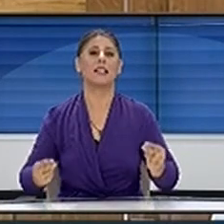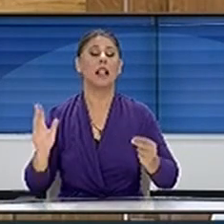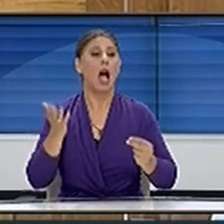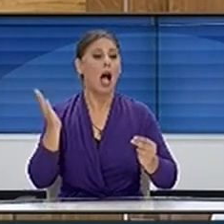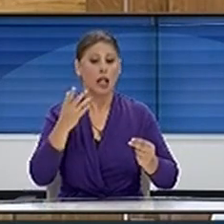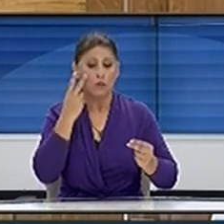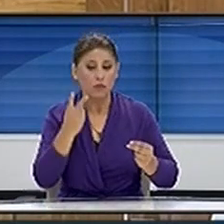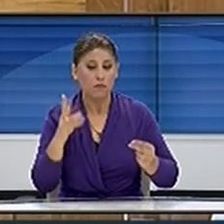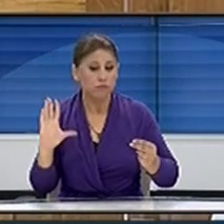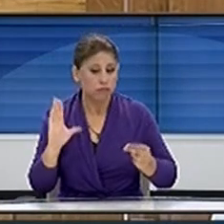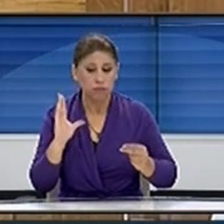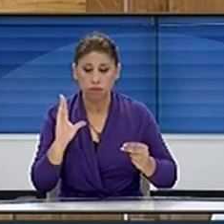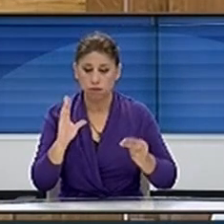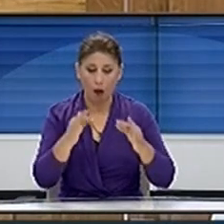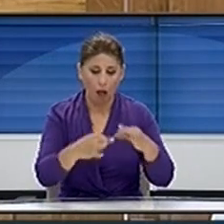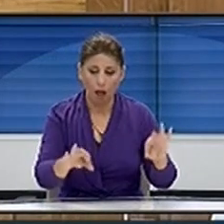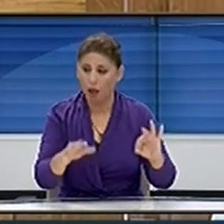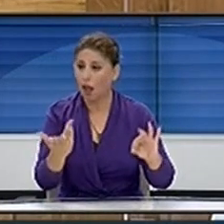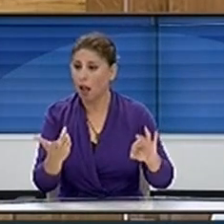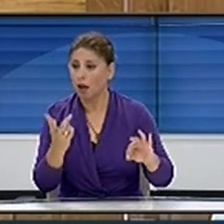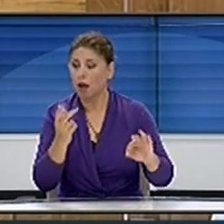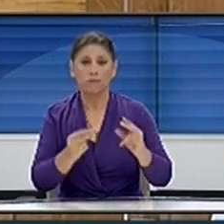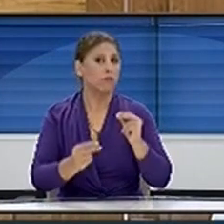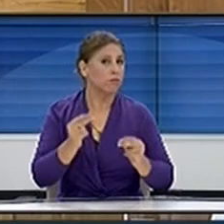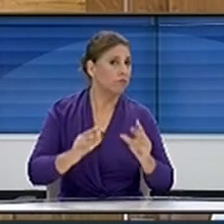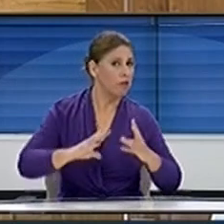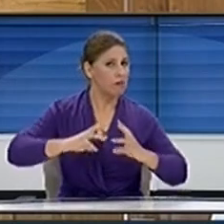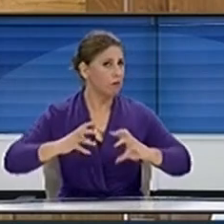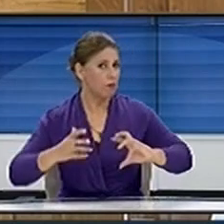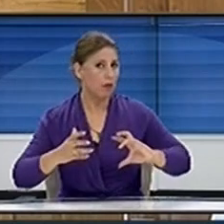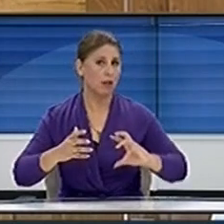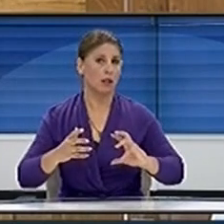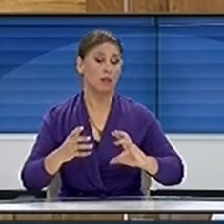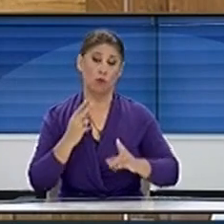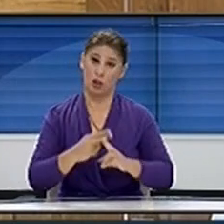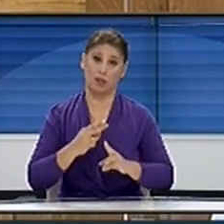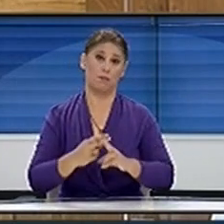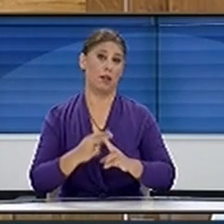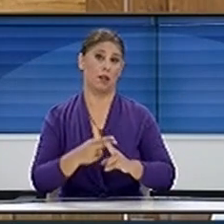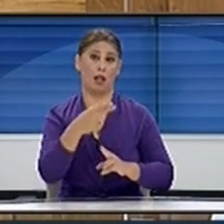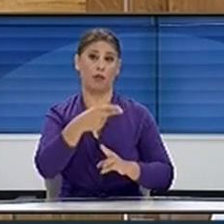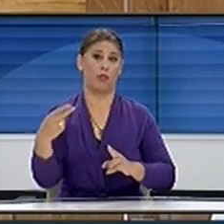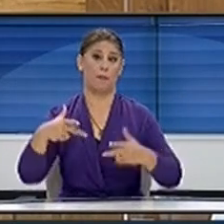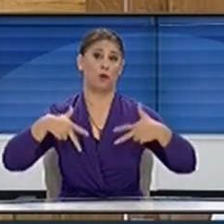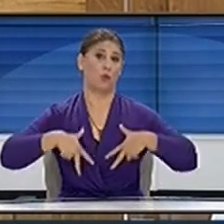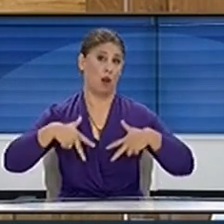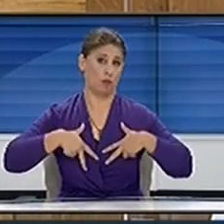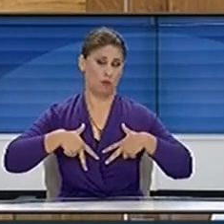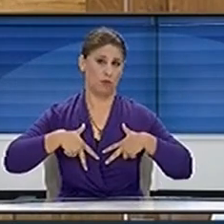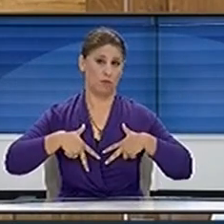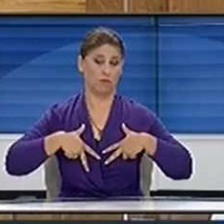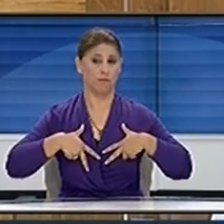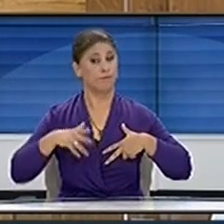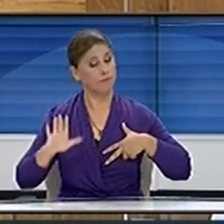όποια κενά εντοπίζονται ακόμα σε κρίσιμες λειτουργίες των κρατικών μας δομών. Παίρνω το λόγο με την προσδοκία